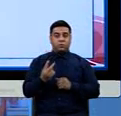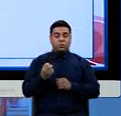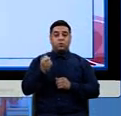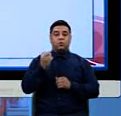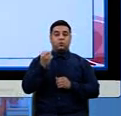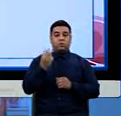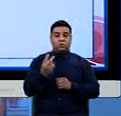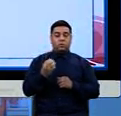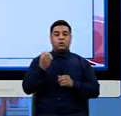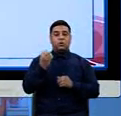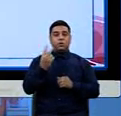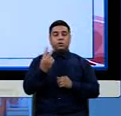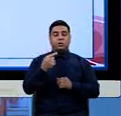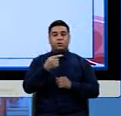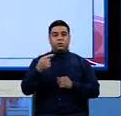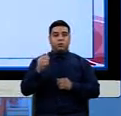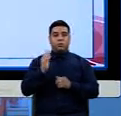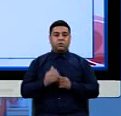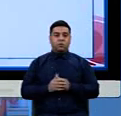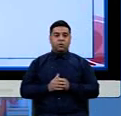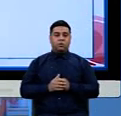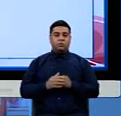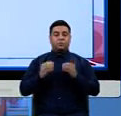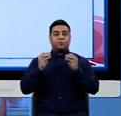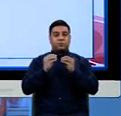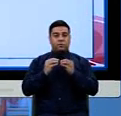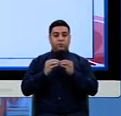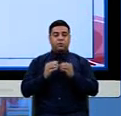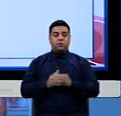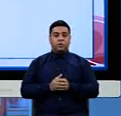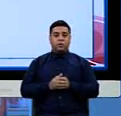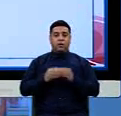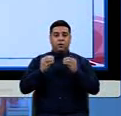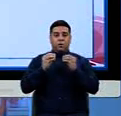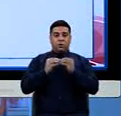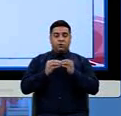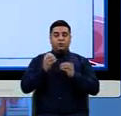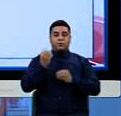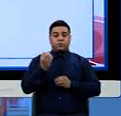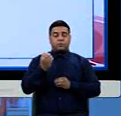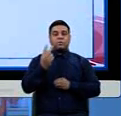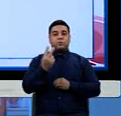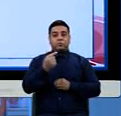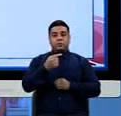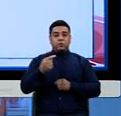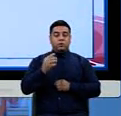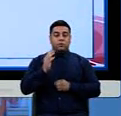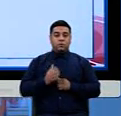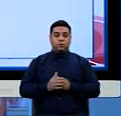12. 12 sonidan yana 2 sonini ayiramiz. 10. 10 sonidan yana 2